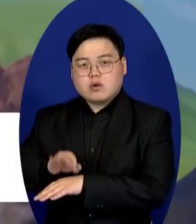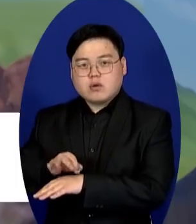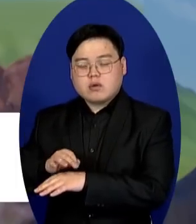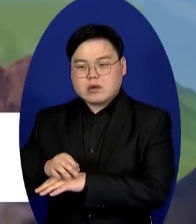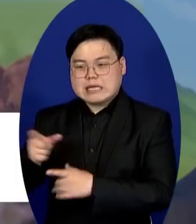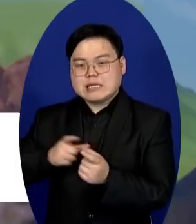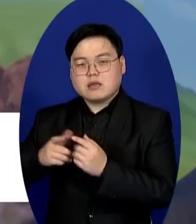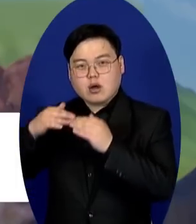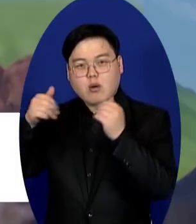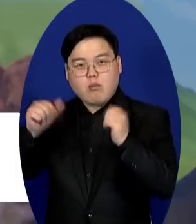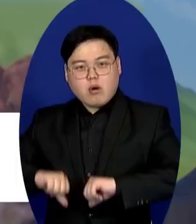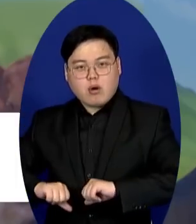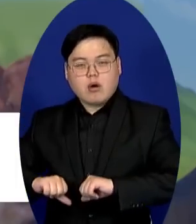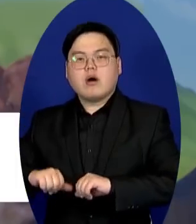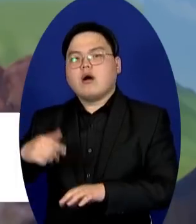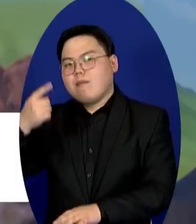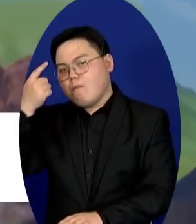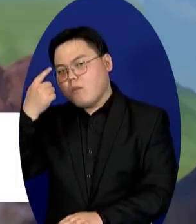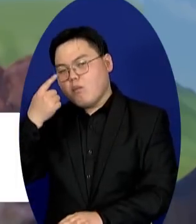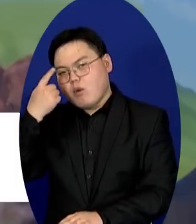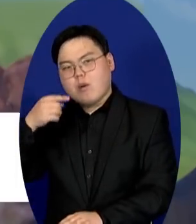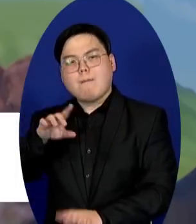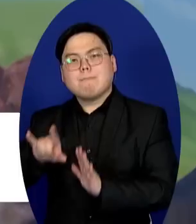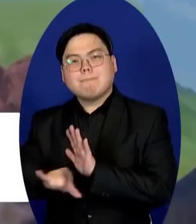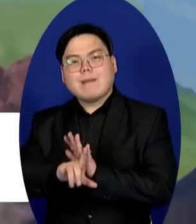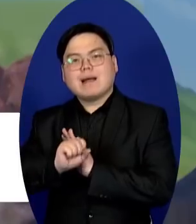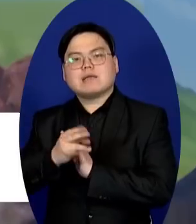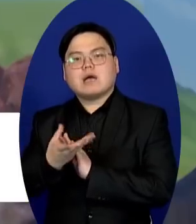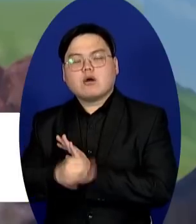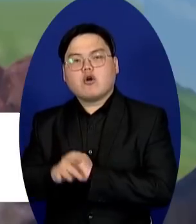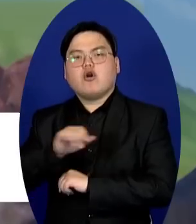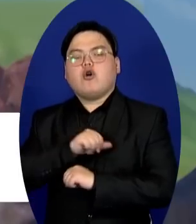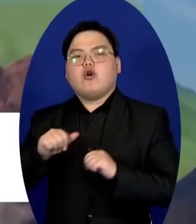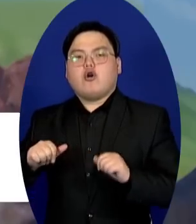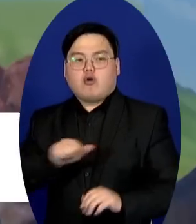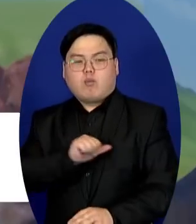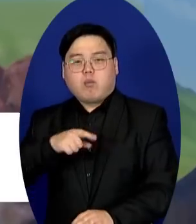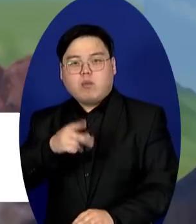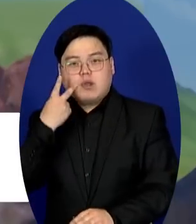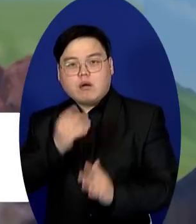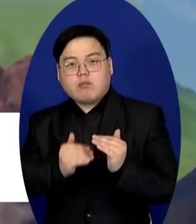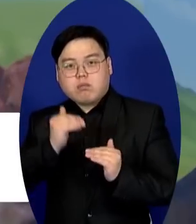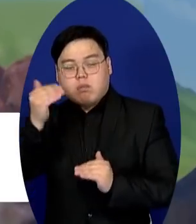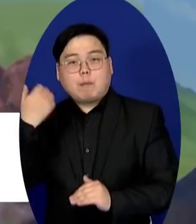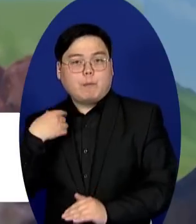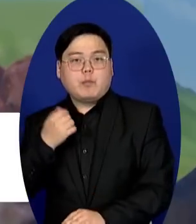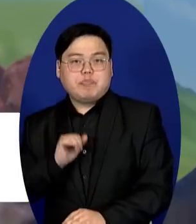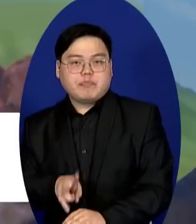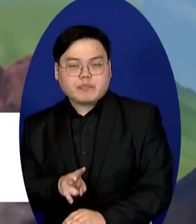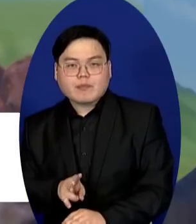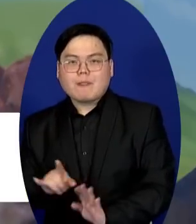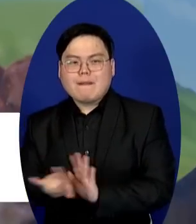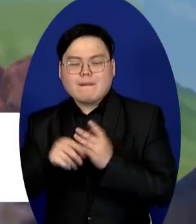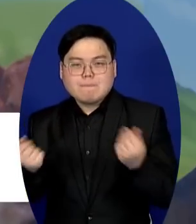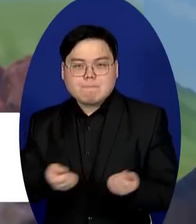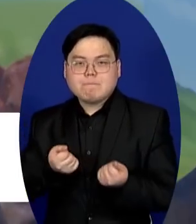орж ирсэн бол мал аж ахуйн салбар өөрөө илүү өсөлтийг үзүүлсэн ийм эдийн засгийн үзүүлэлт харагдаж байгаа. Малчин байна тийм малчин мал аж ахуйн